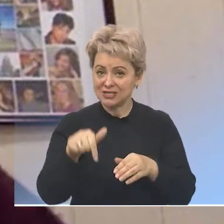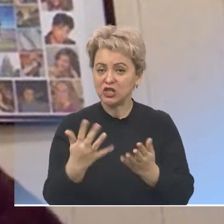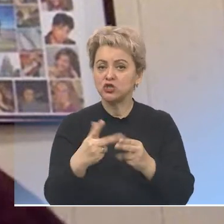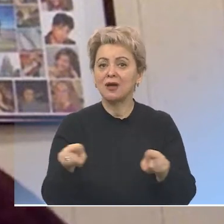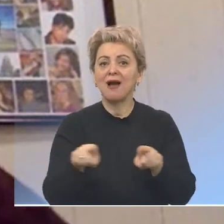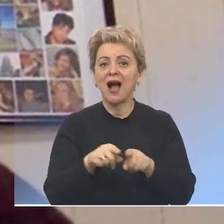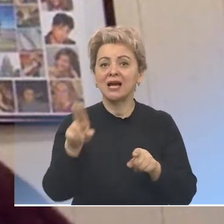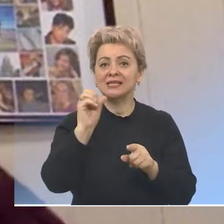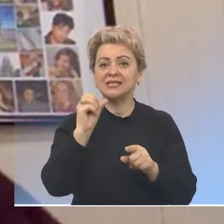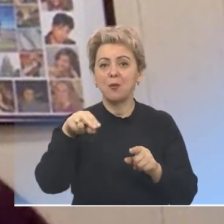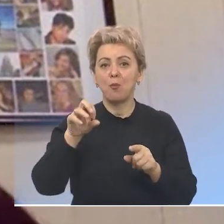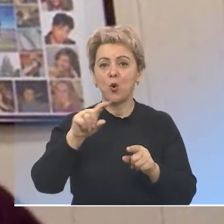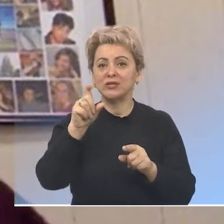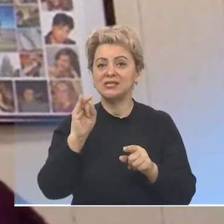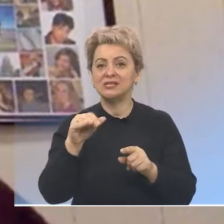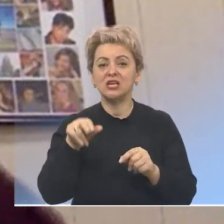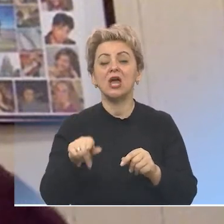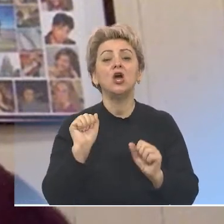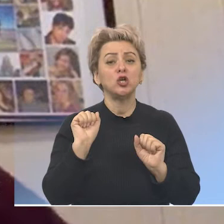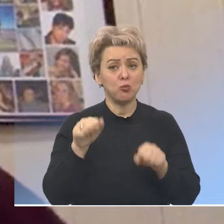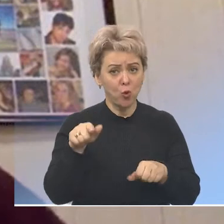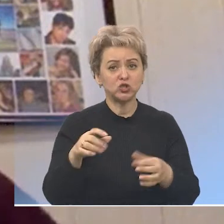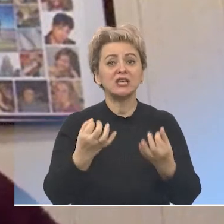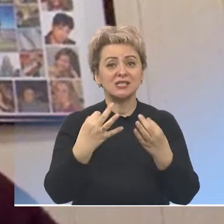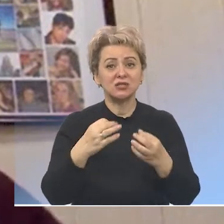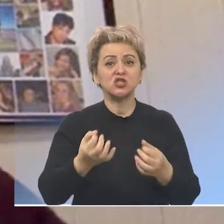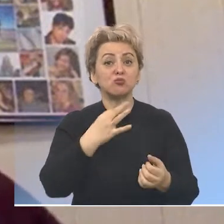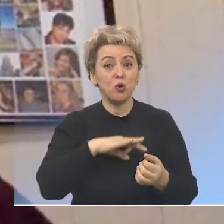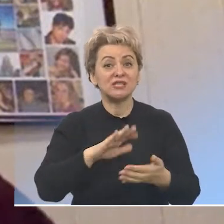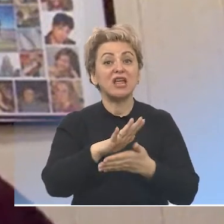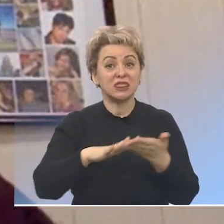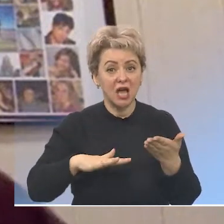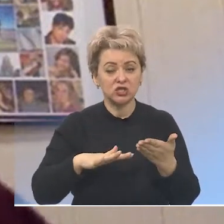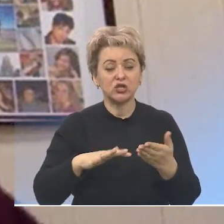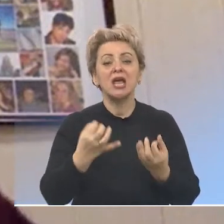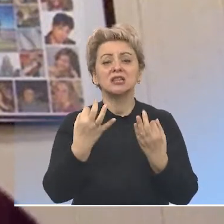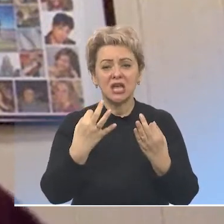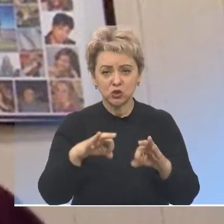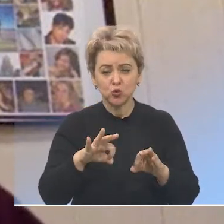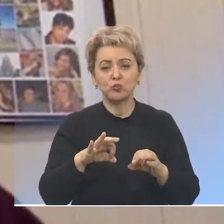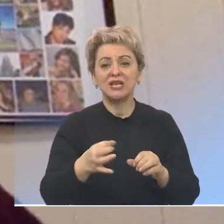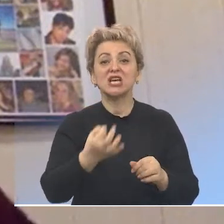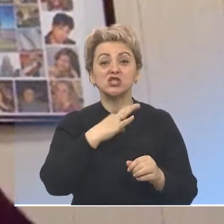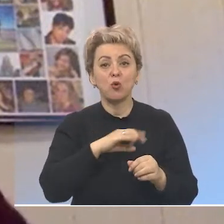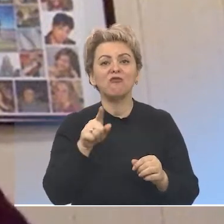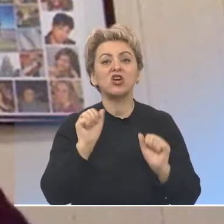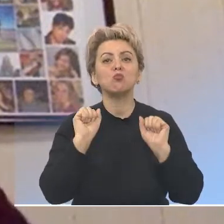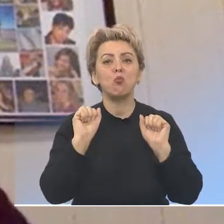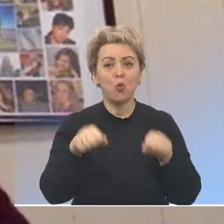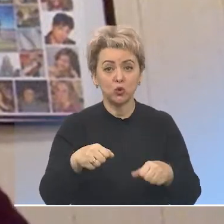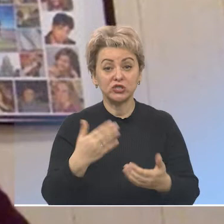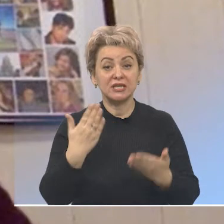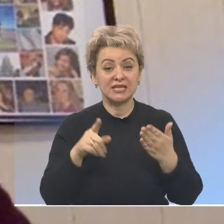как депозит, то есть эти доступны к использованию, скажем так. Доступны к использованию, это значит, что